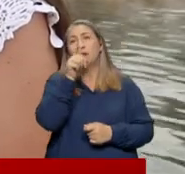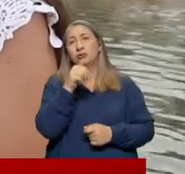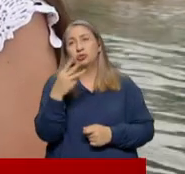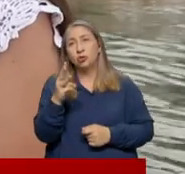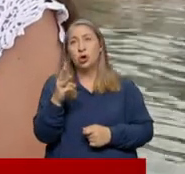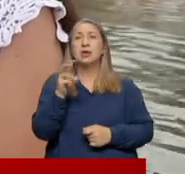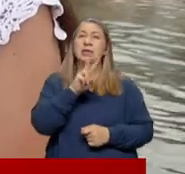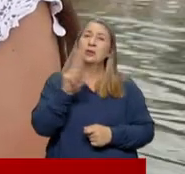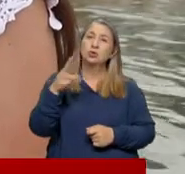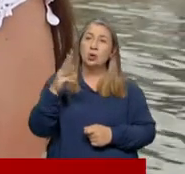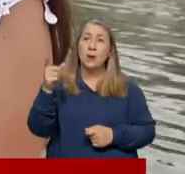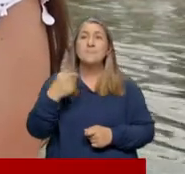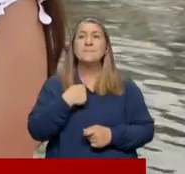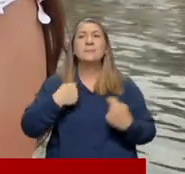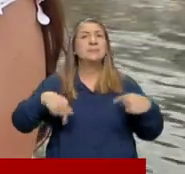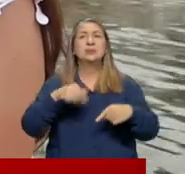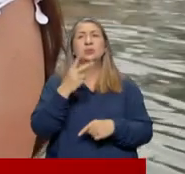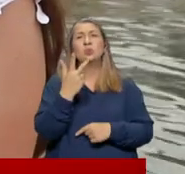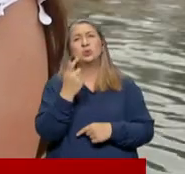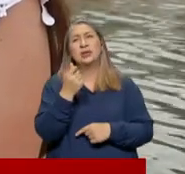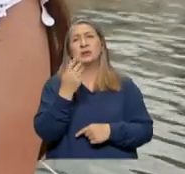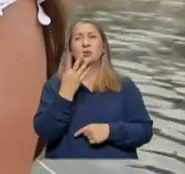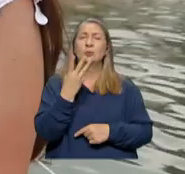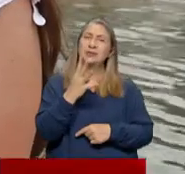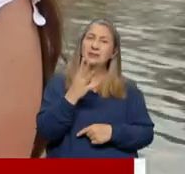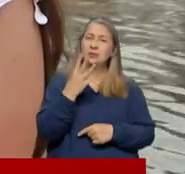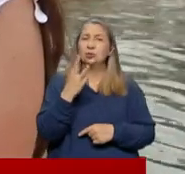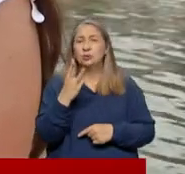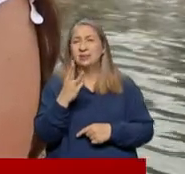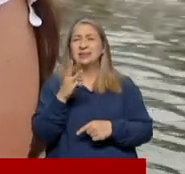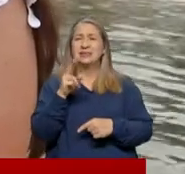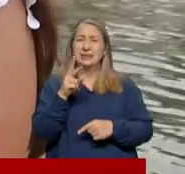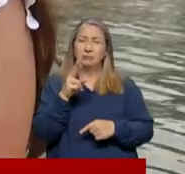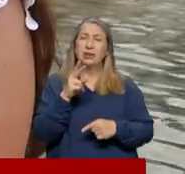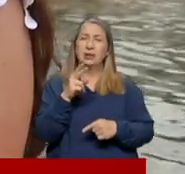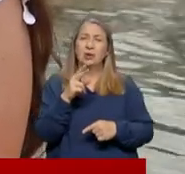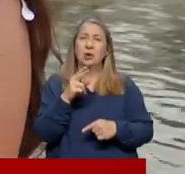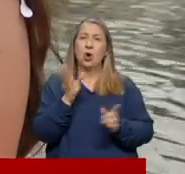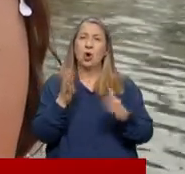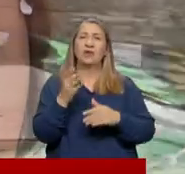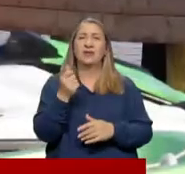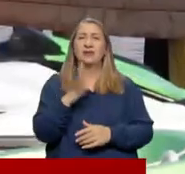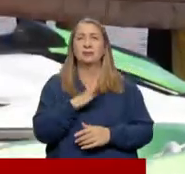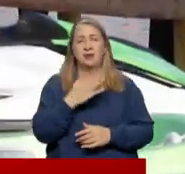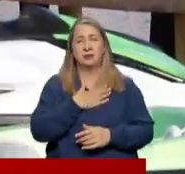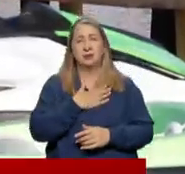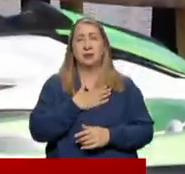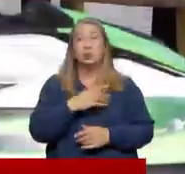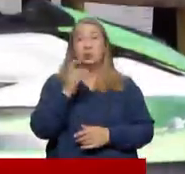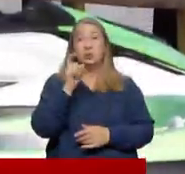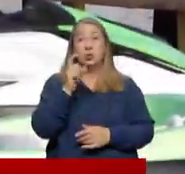işte 600 Euro 700 euro gibi bizler de şu an 3 lira 4 lira gibi 4000 TL gibi oda fiyatlarımız var